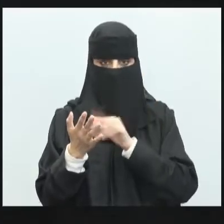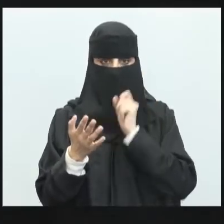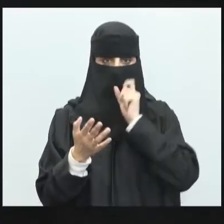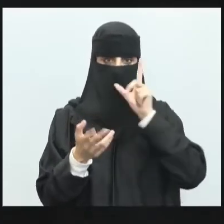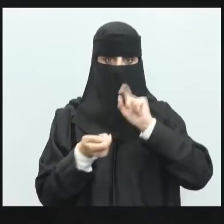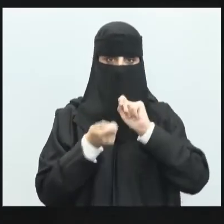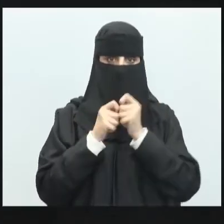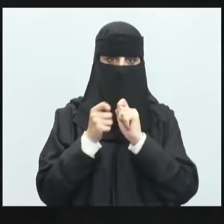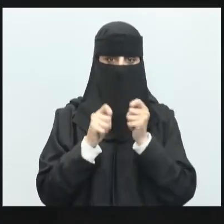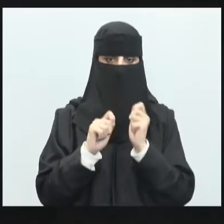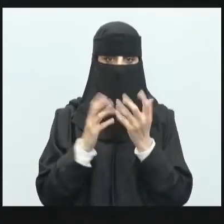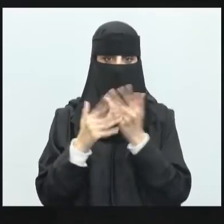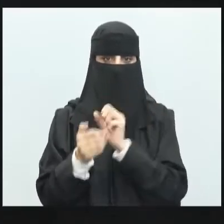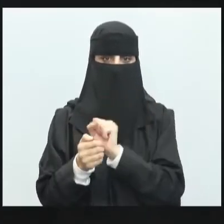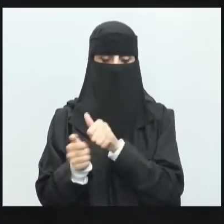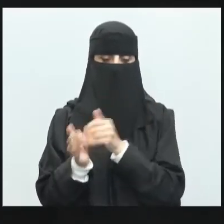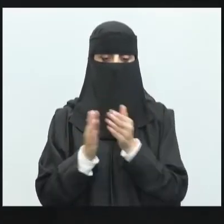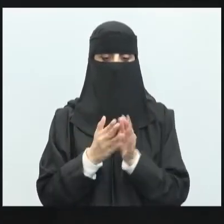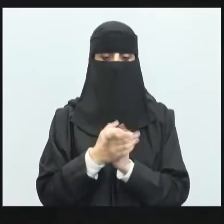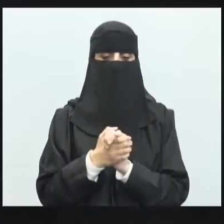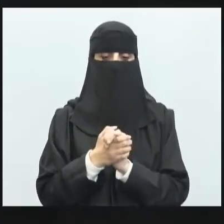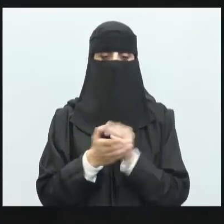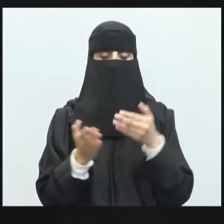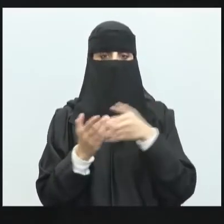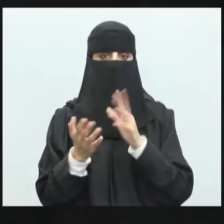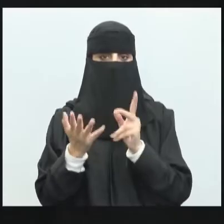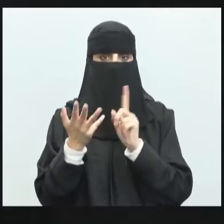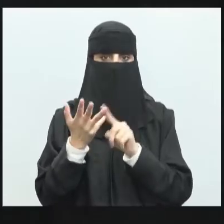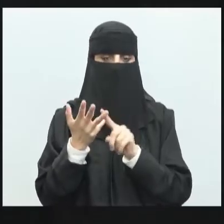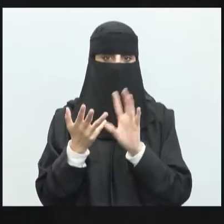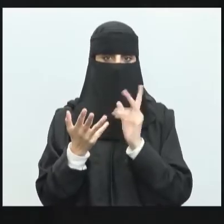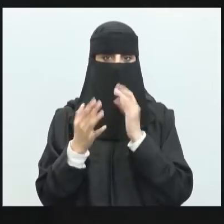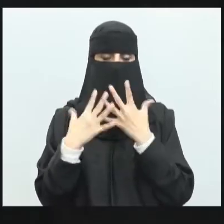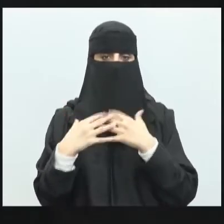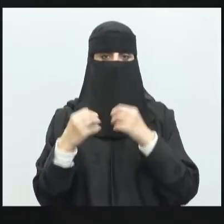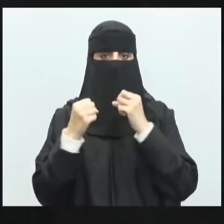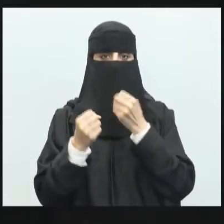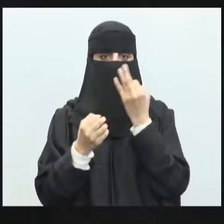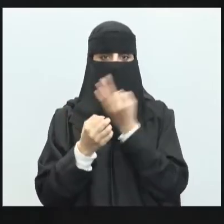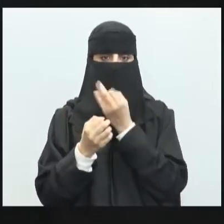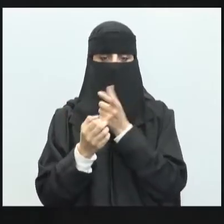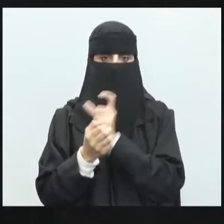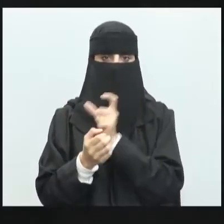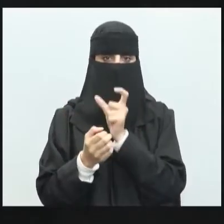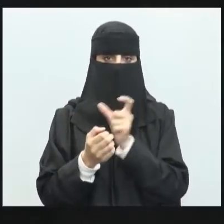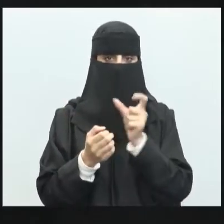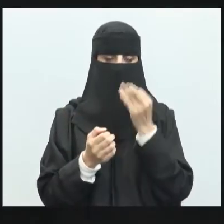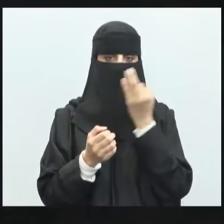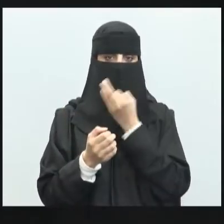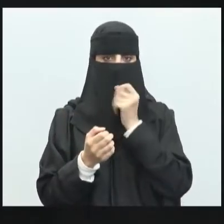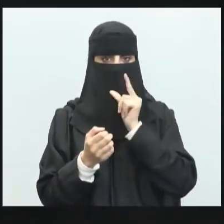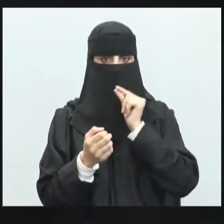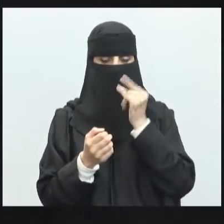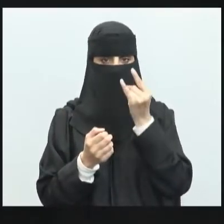وايضا سلامه النطق للكلمات والحروف وصحته ضبط الكلمات هذه